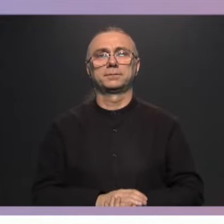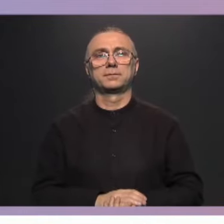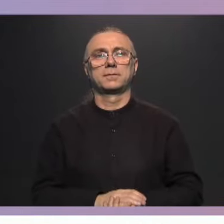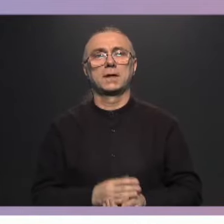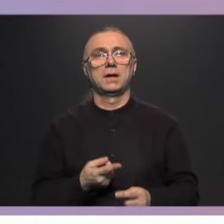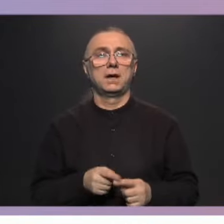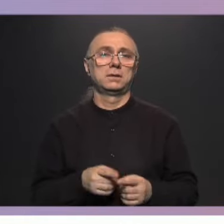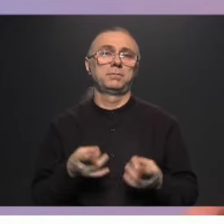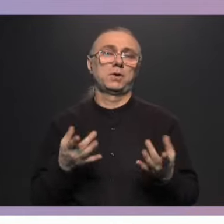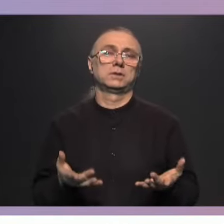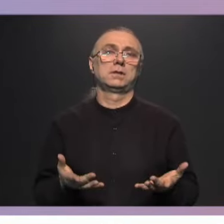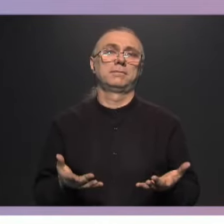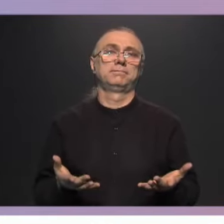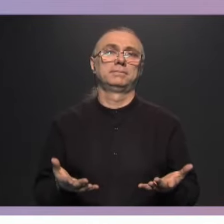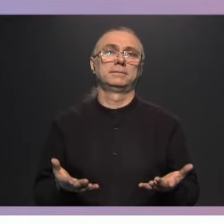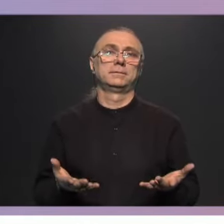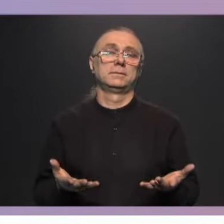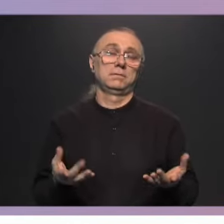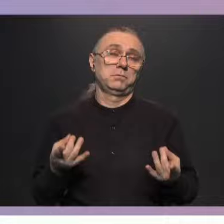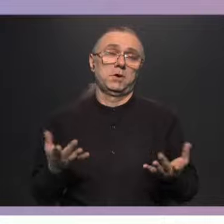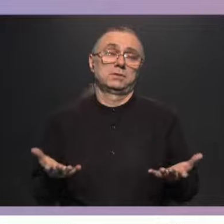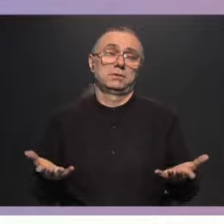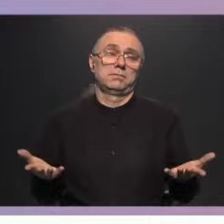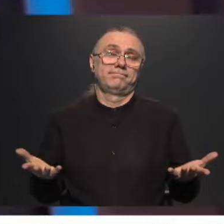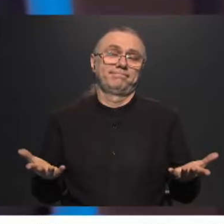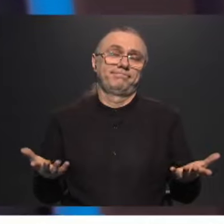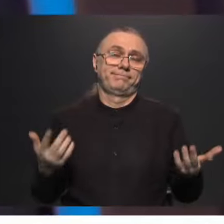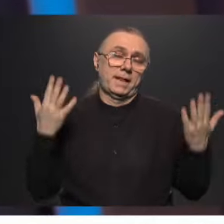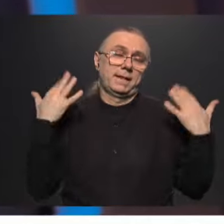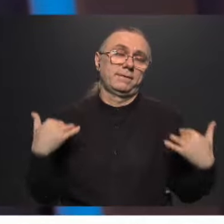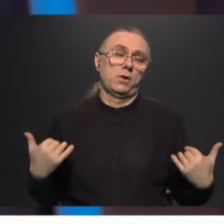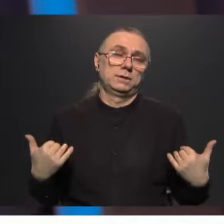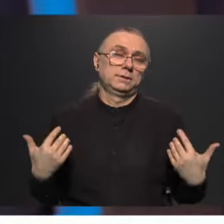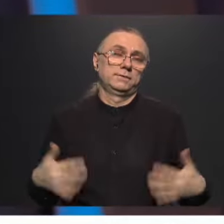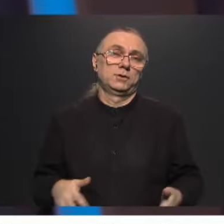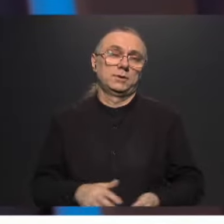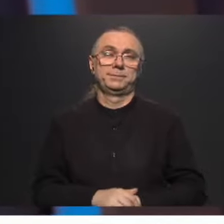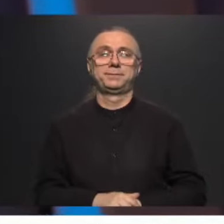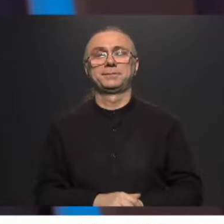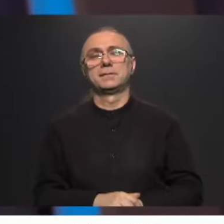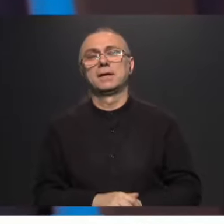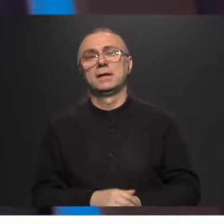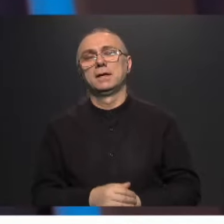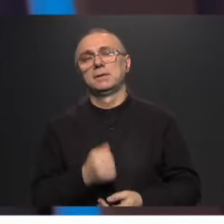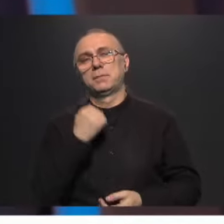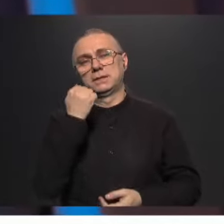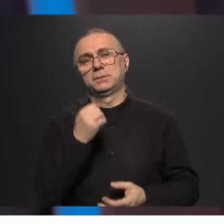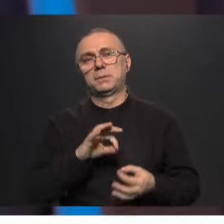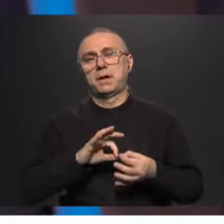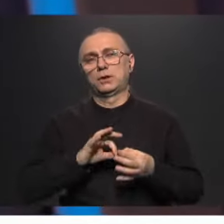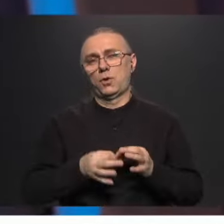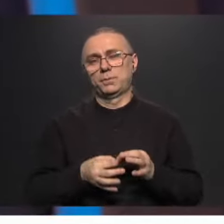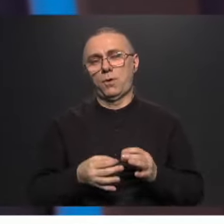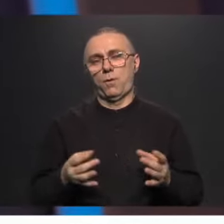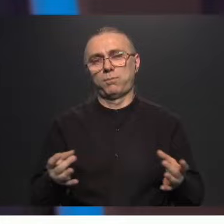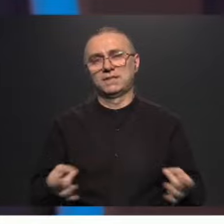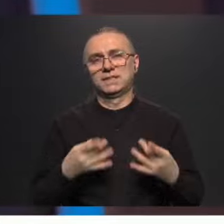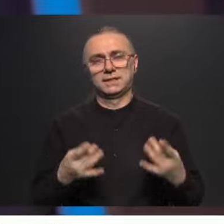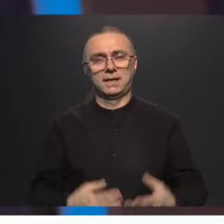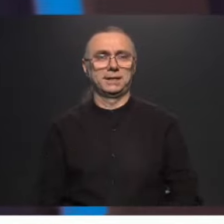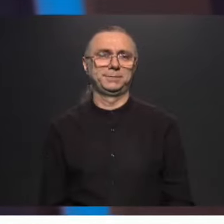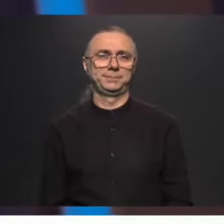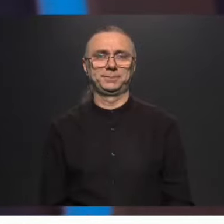есть это просто длинные волосы и все. Спасибо вам большое за такое подробное разъяснение. А мы сейчас прервемся на